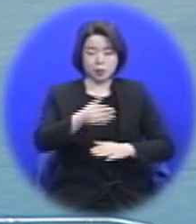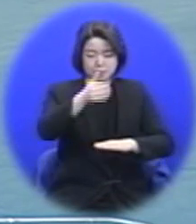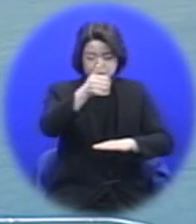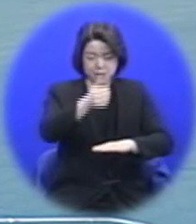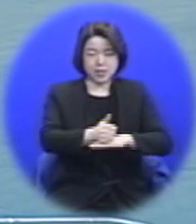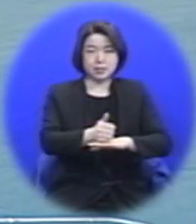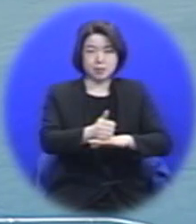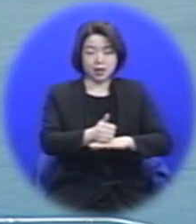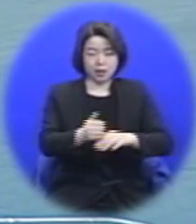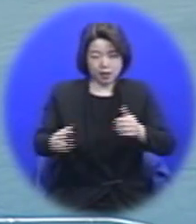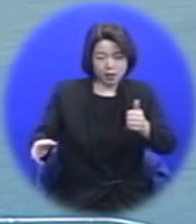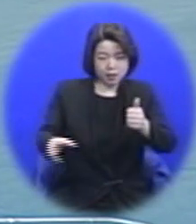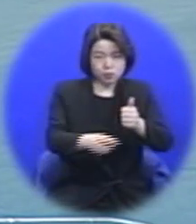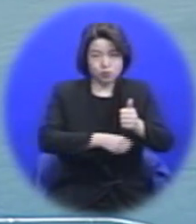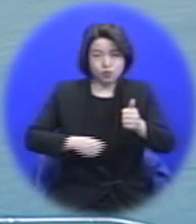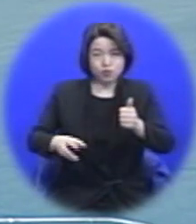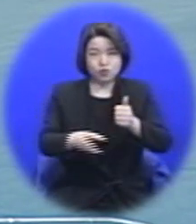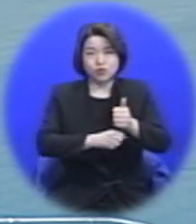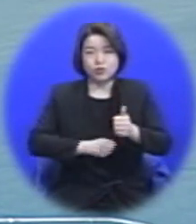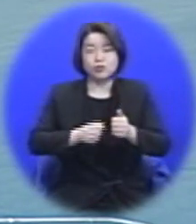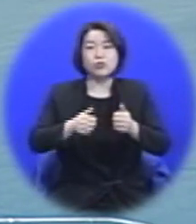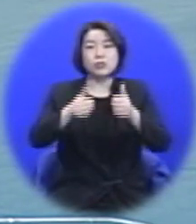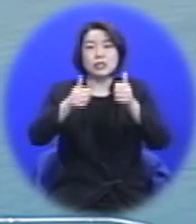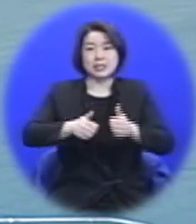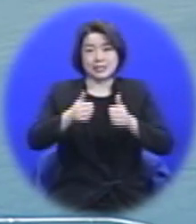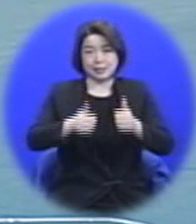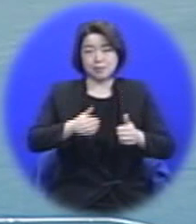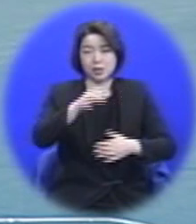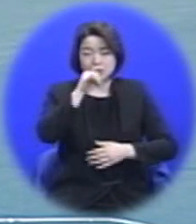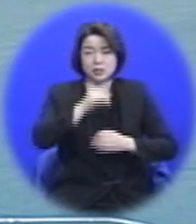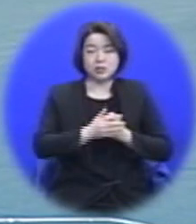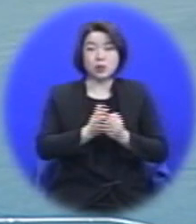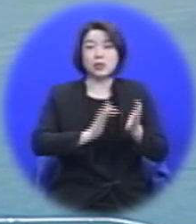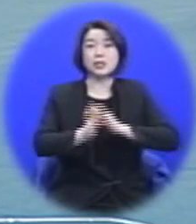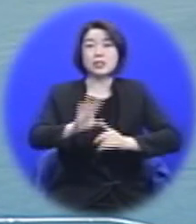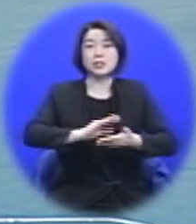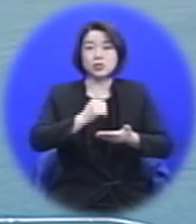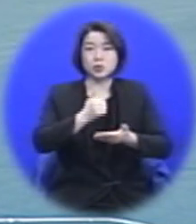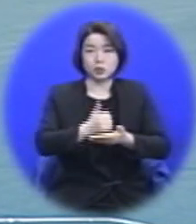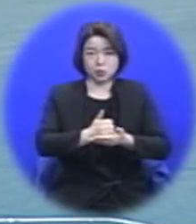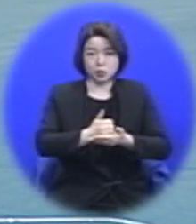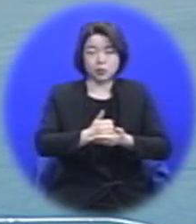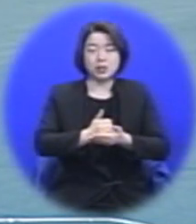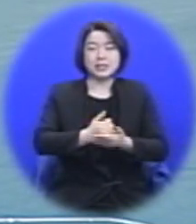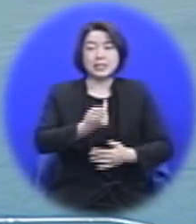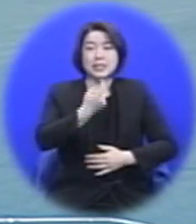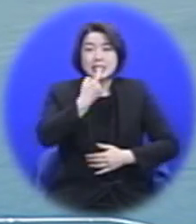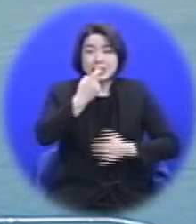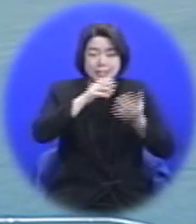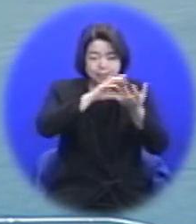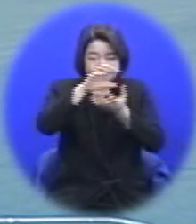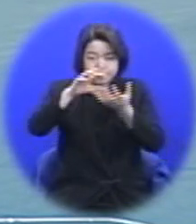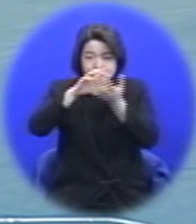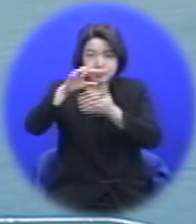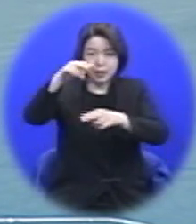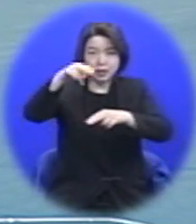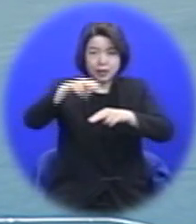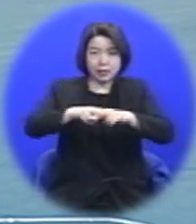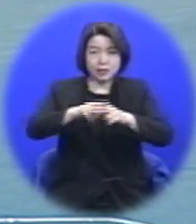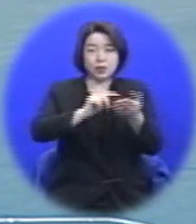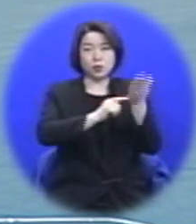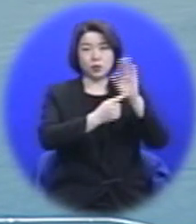옵니다. 예수 그리스도께서 흰 구름 위에 좌정하시고 나타나시는데